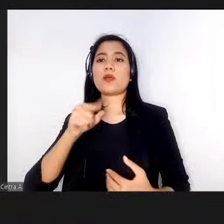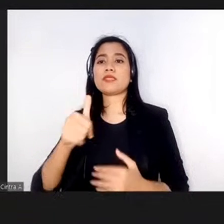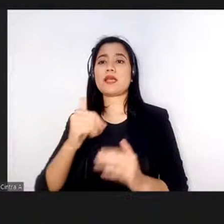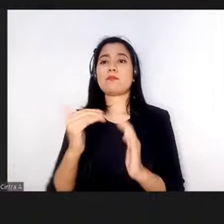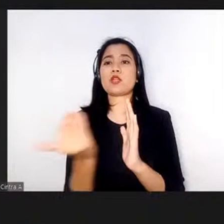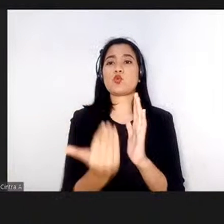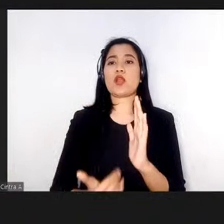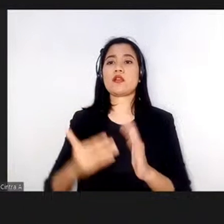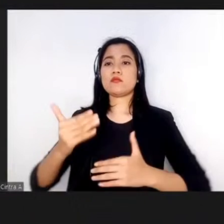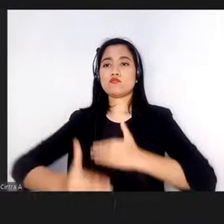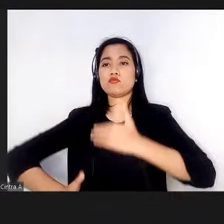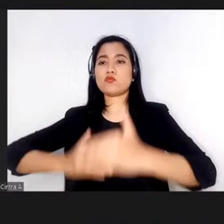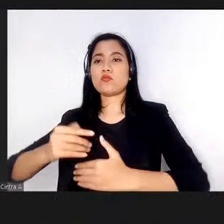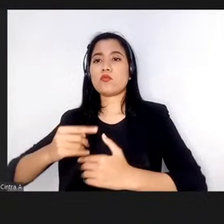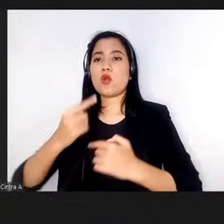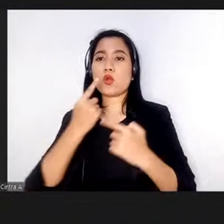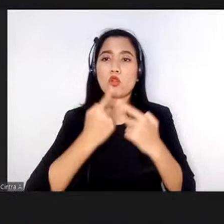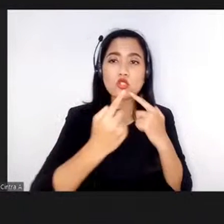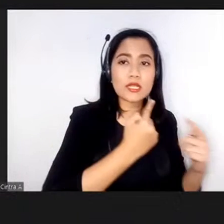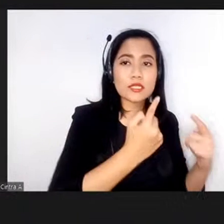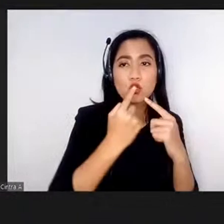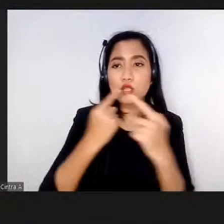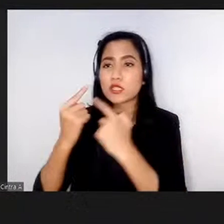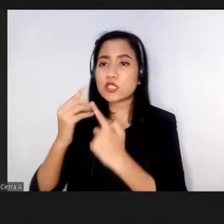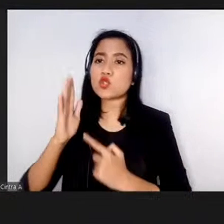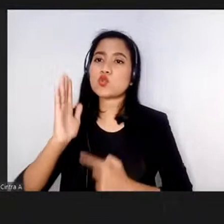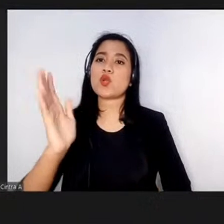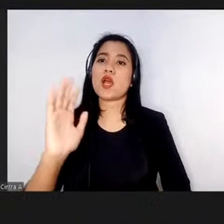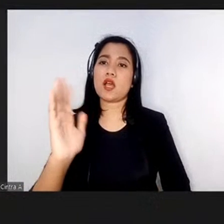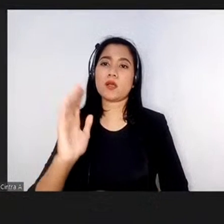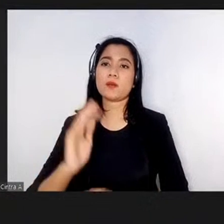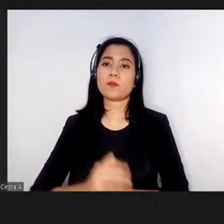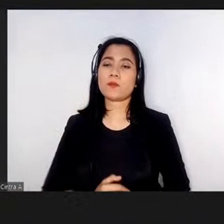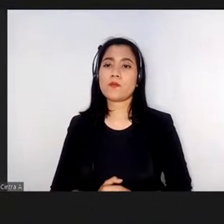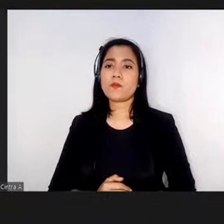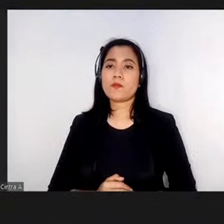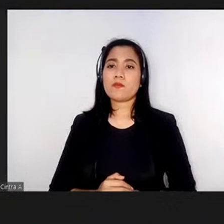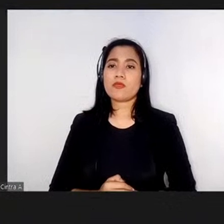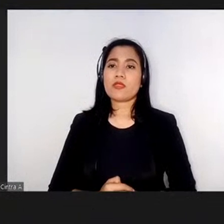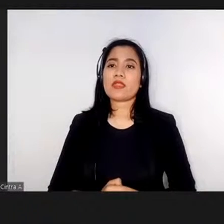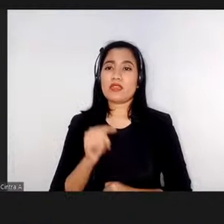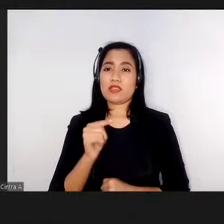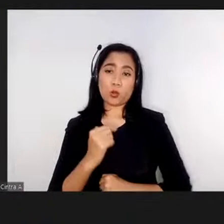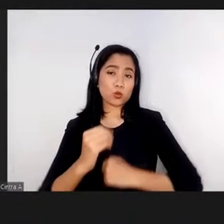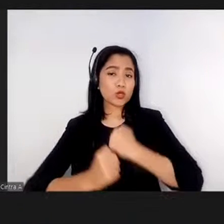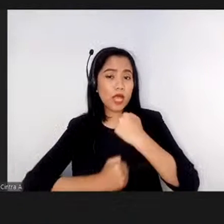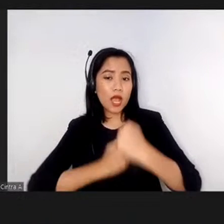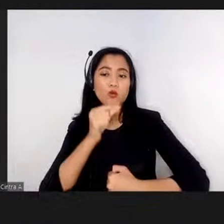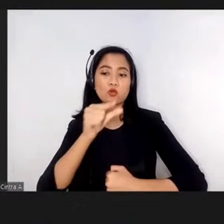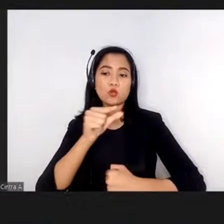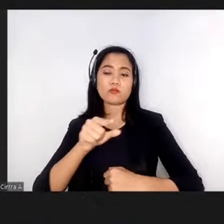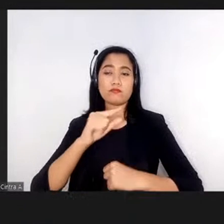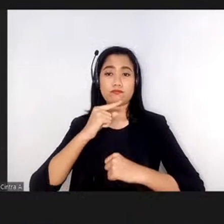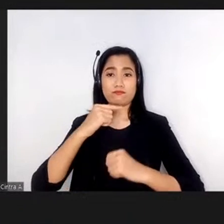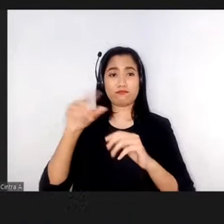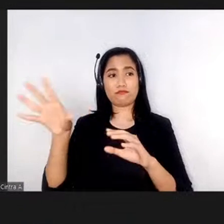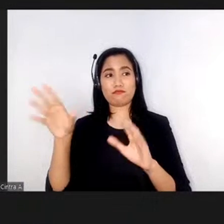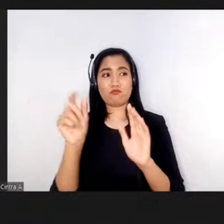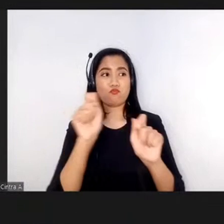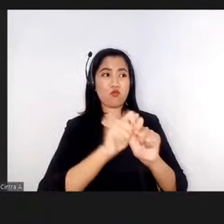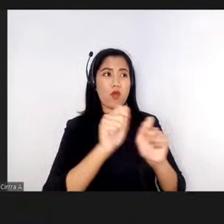konsultasi dengan berbagai pemaku kepentingan dan sebagai bagian dari upaya membangun kebijakan ini kami merupakan bagian dari